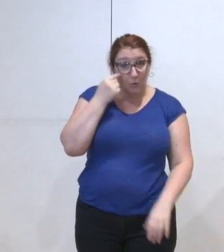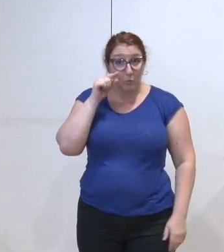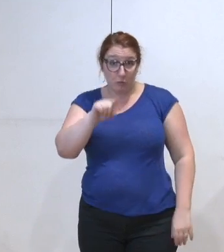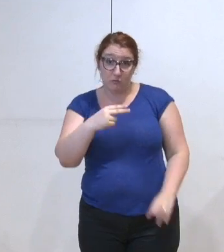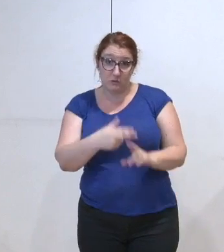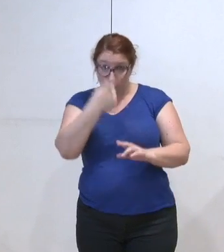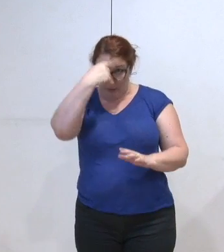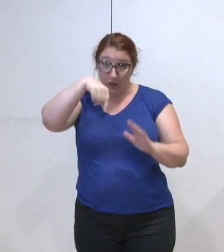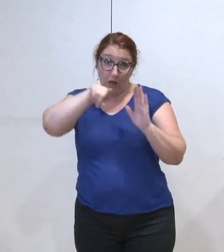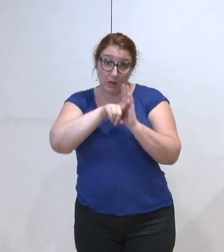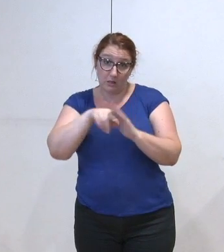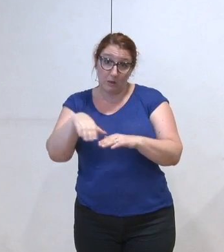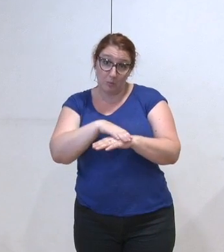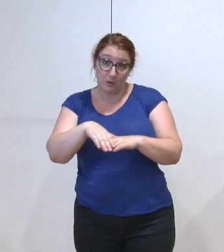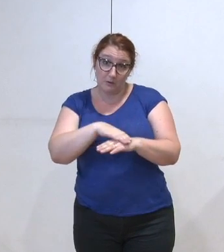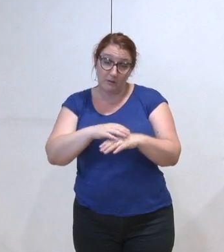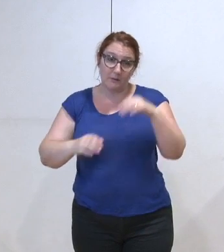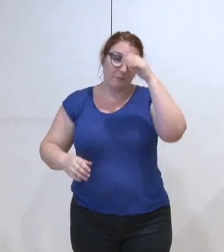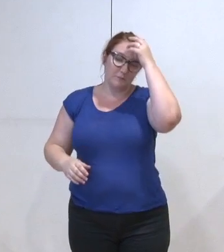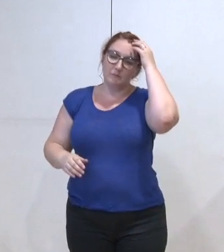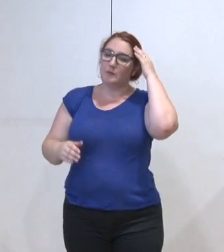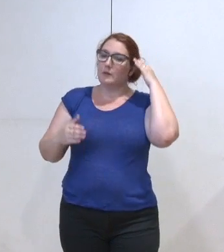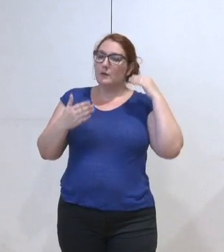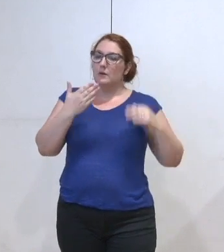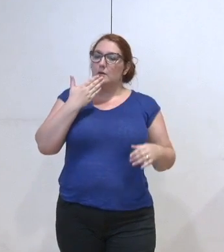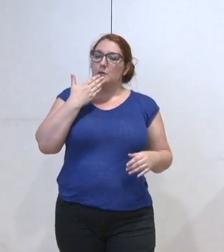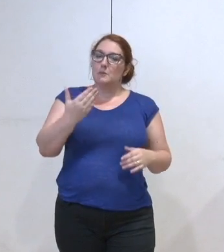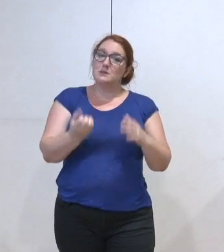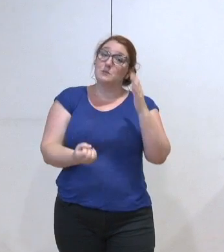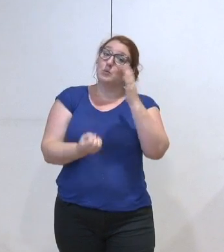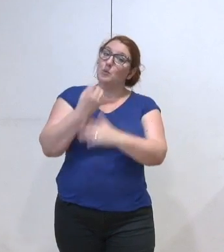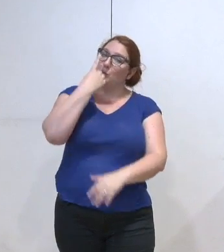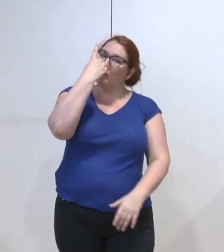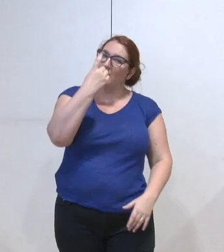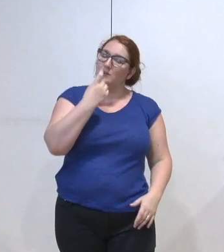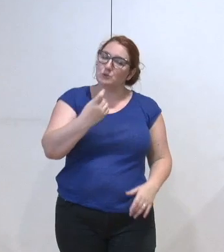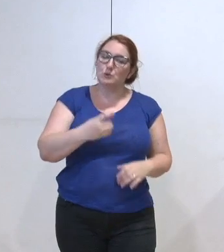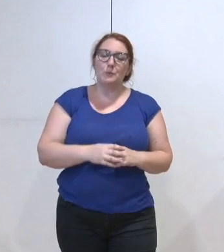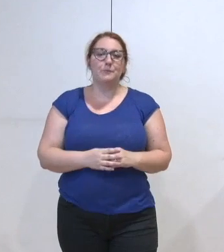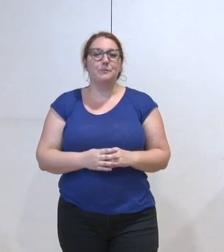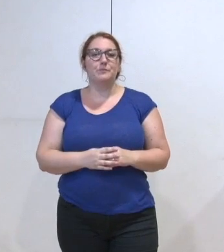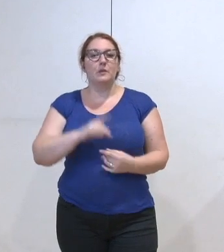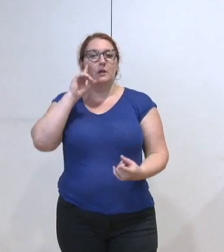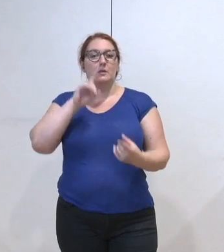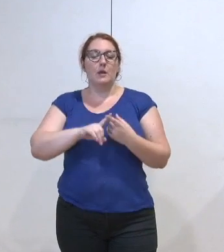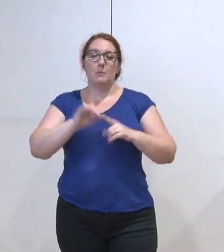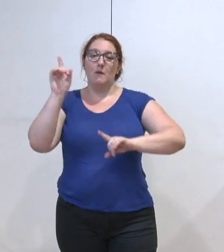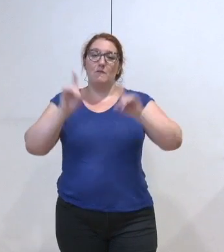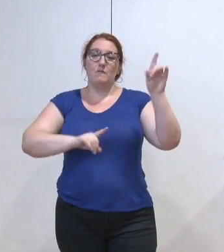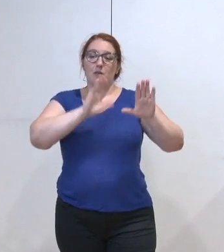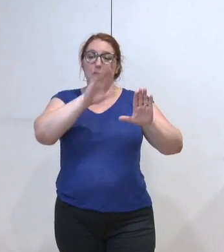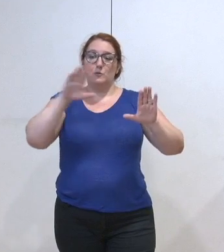politique je vous remercie pour cette effectivement nouvelle question pour la fête des